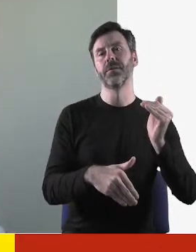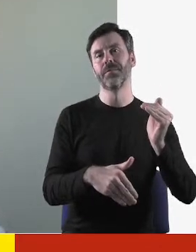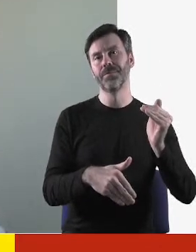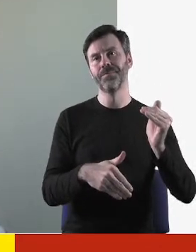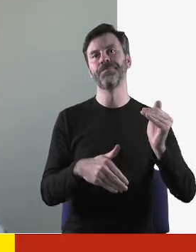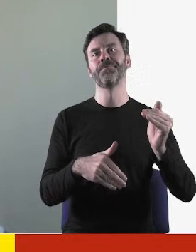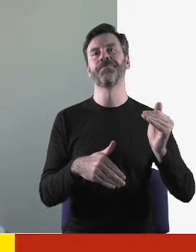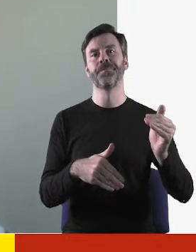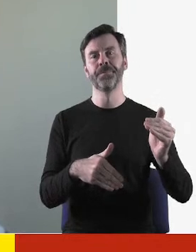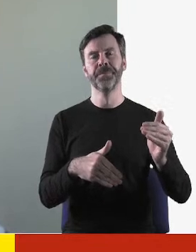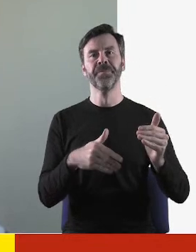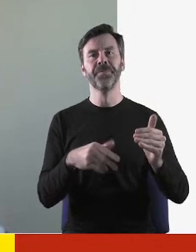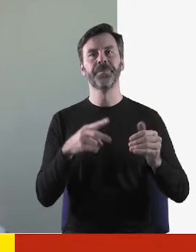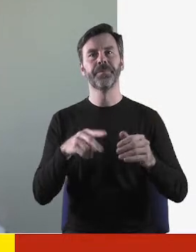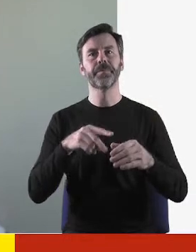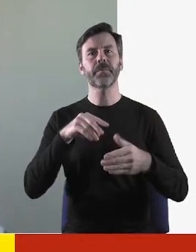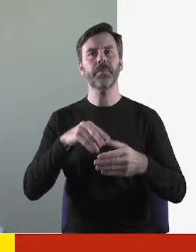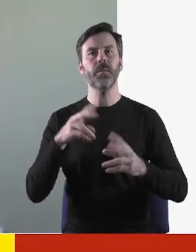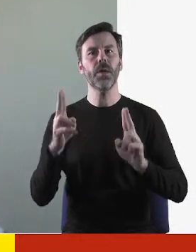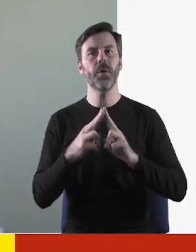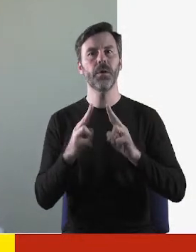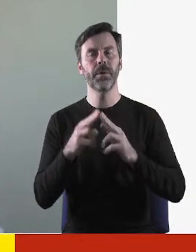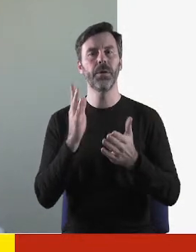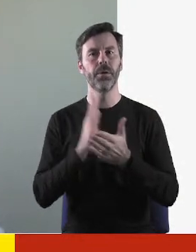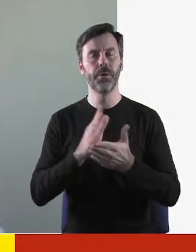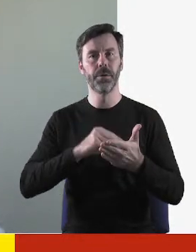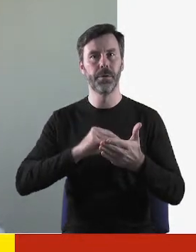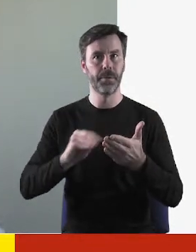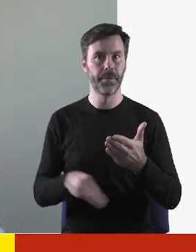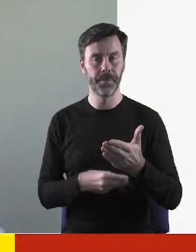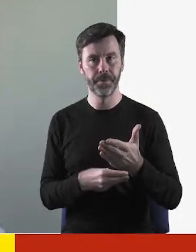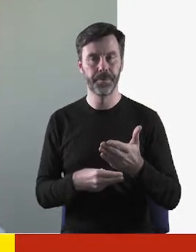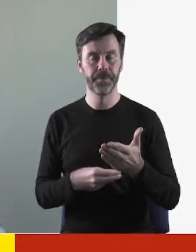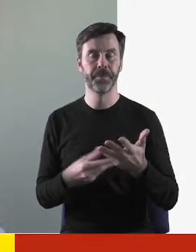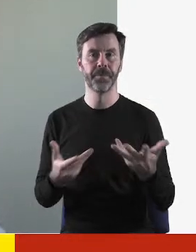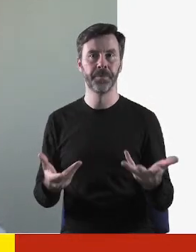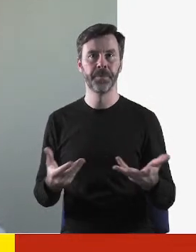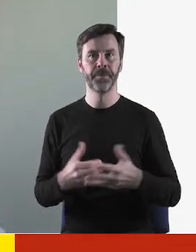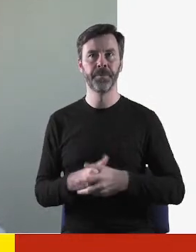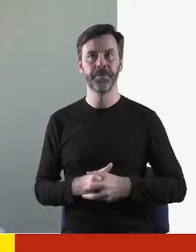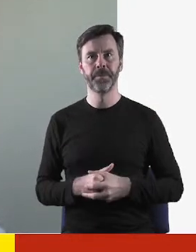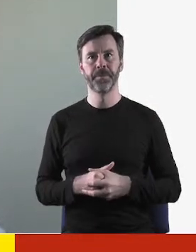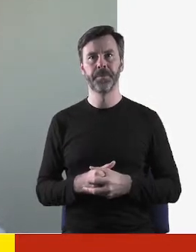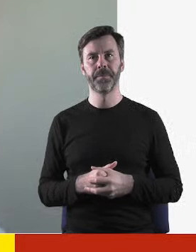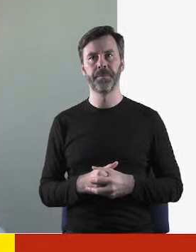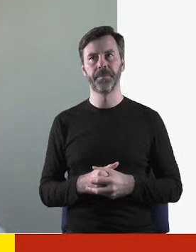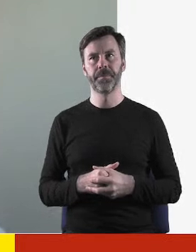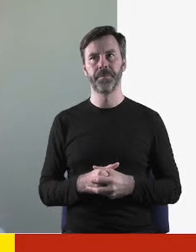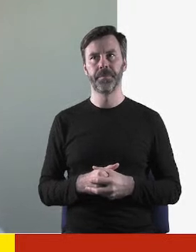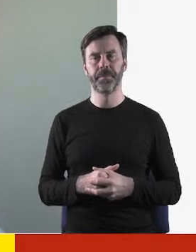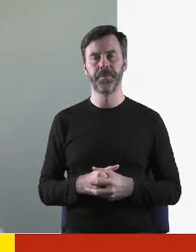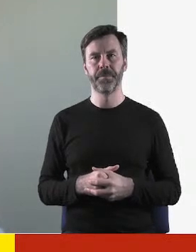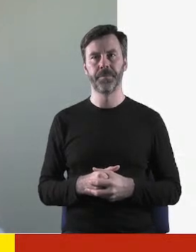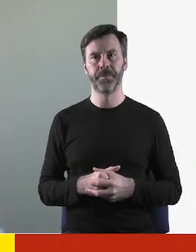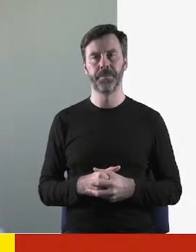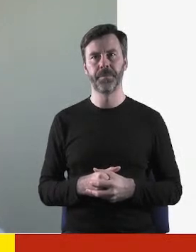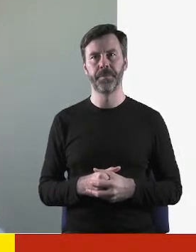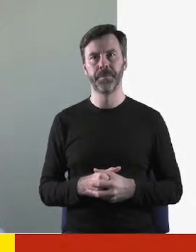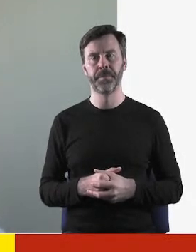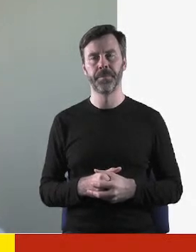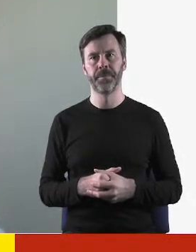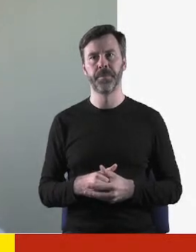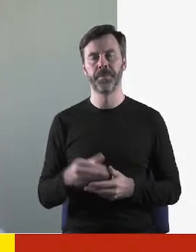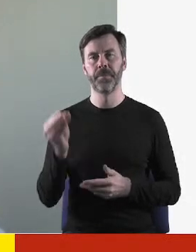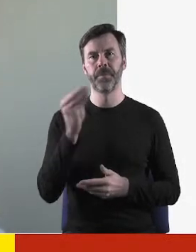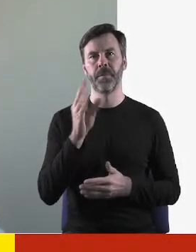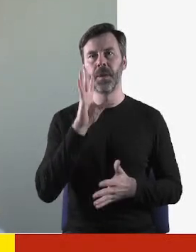protestacyjnej z dniem podpisania porozumienia, więc w Łodzi, jeżeli chodzi, tak jeszcze raz podkreślę, o